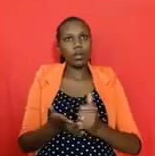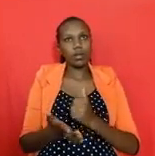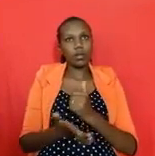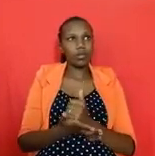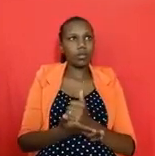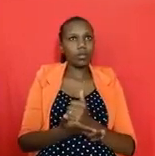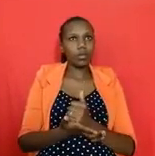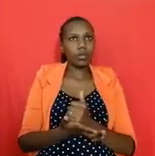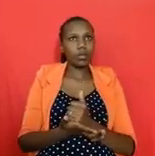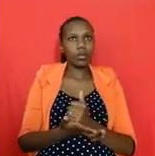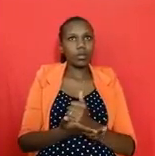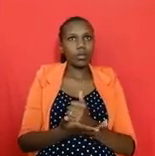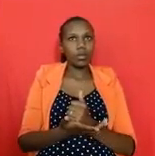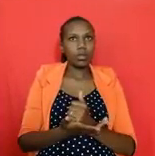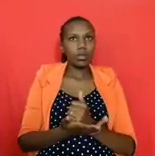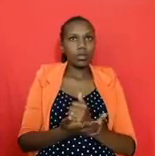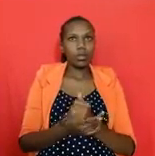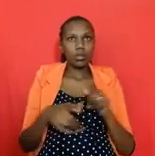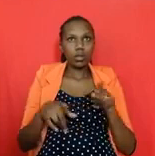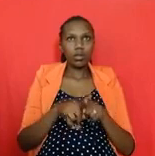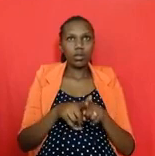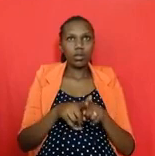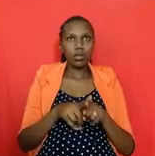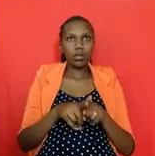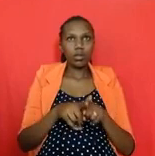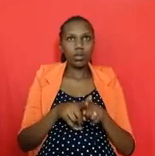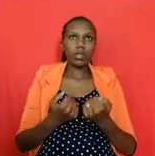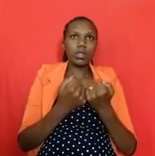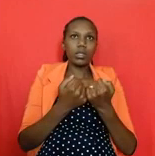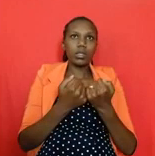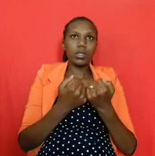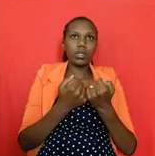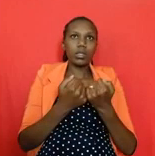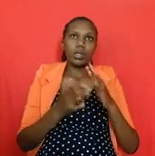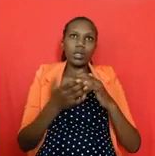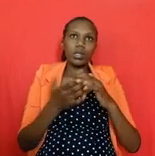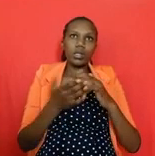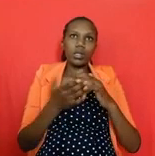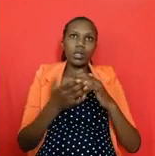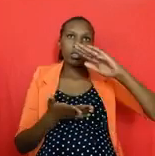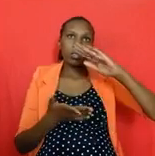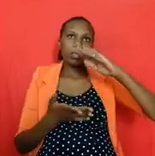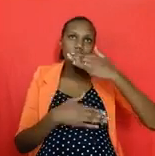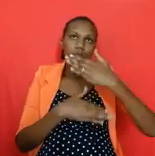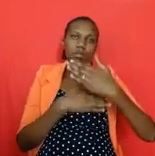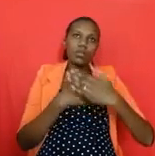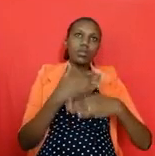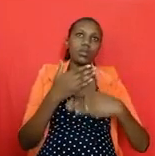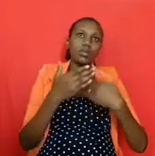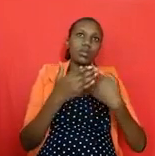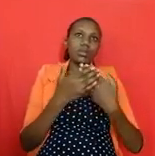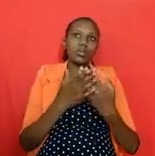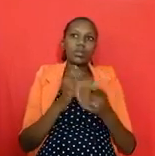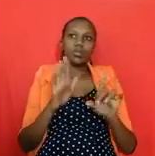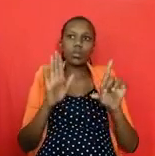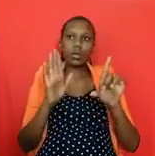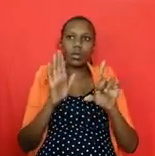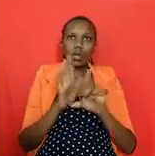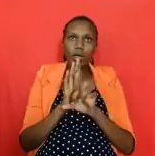kũigua mathani nawe ũkama ingia nĩ